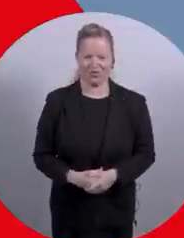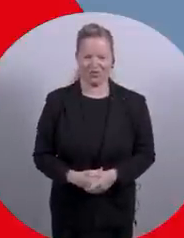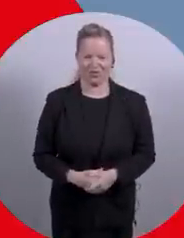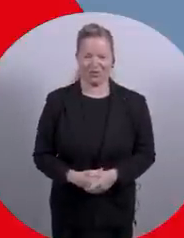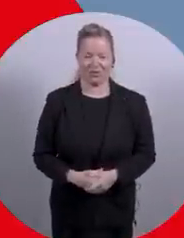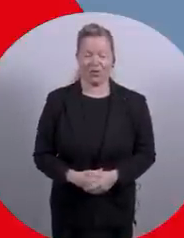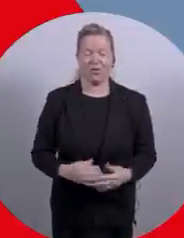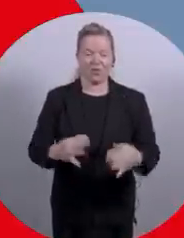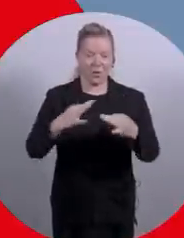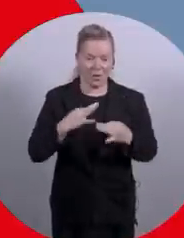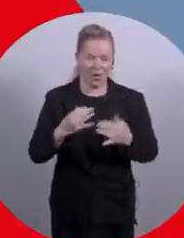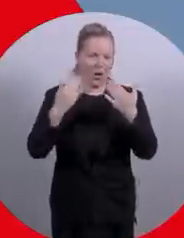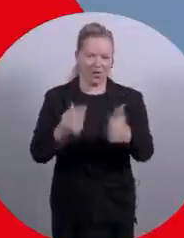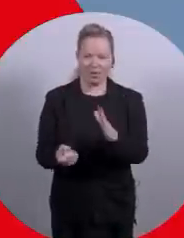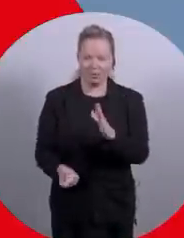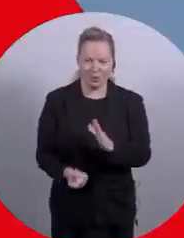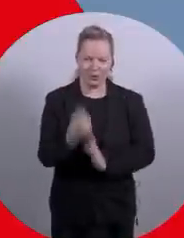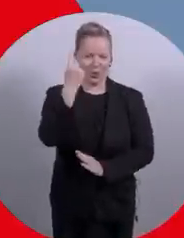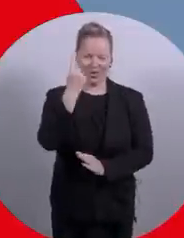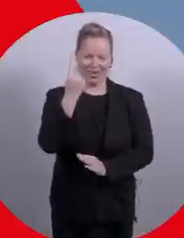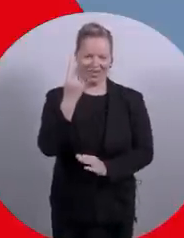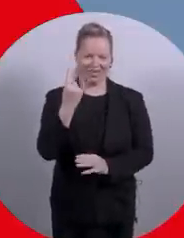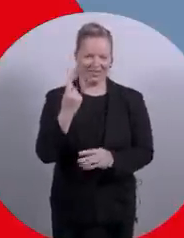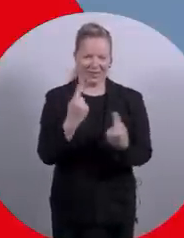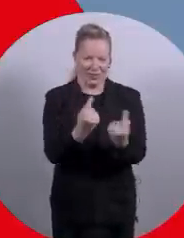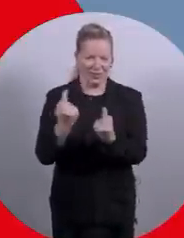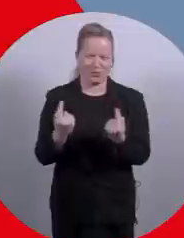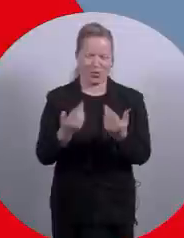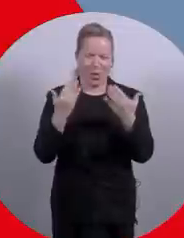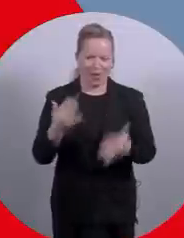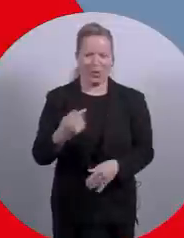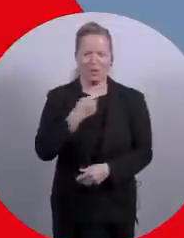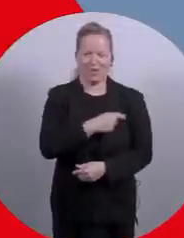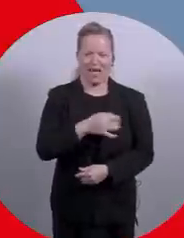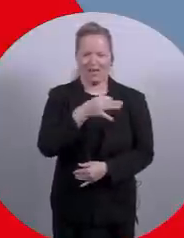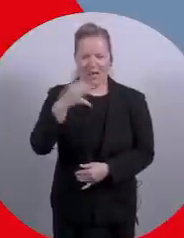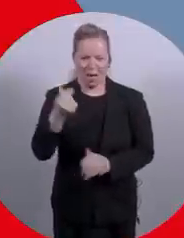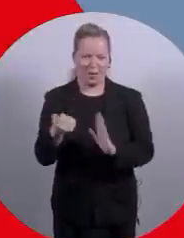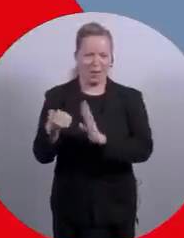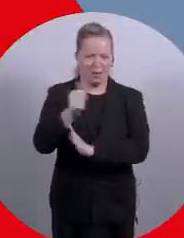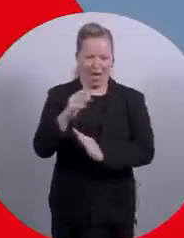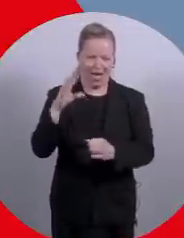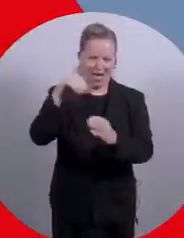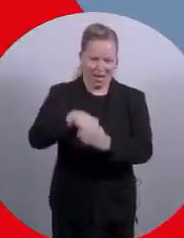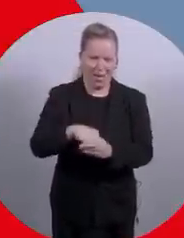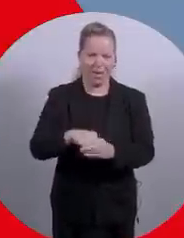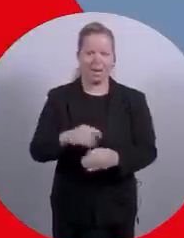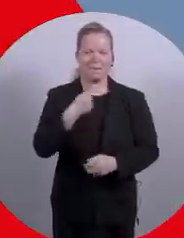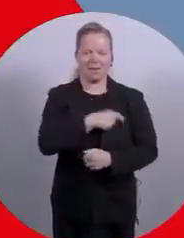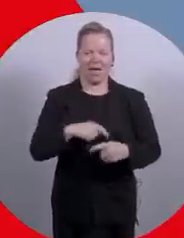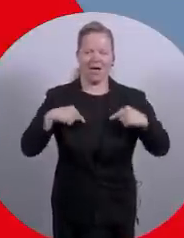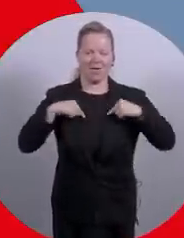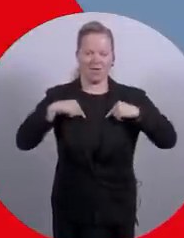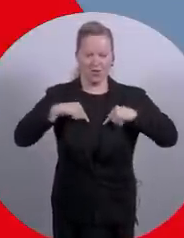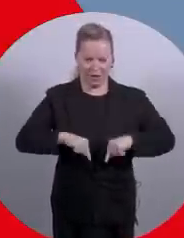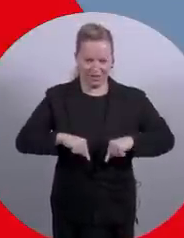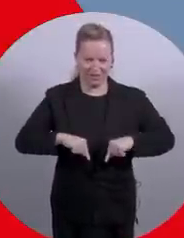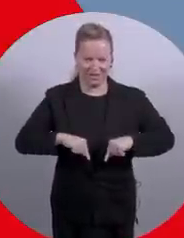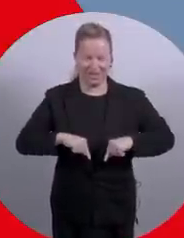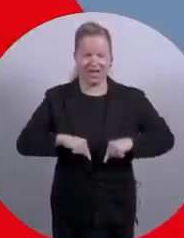heute etwas ganz Besonderes auf diesen Parteitag zu sein um zum Parteivorsitzenden unserer stolzen